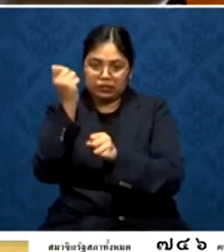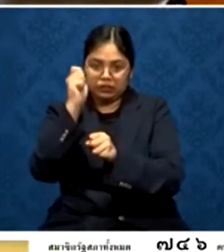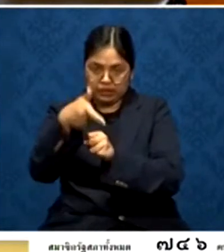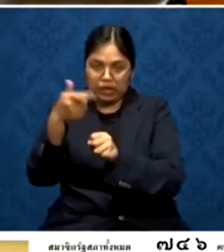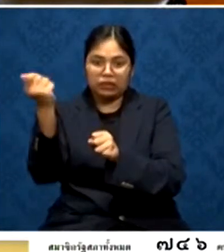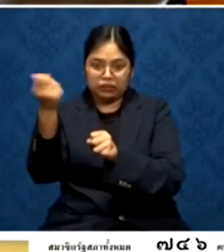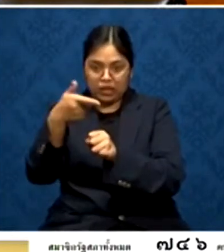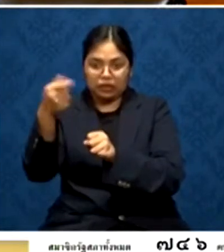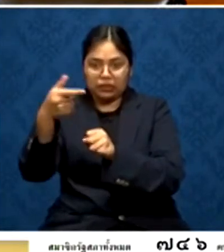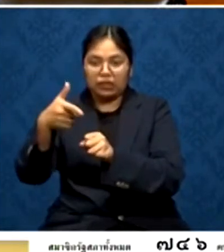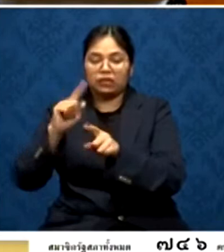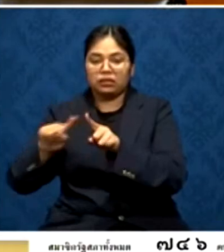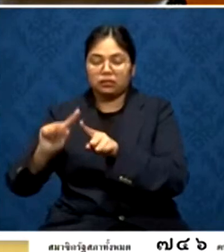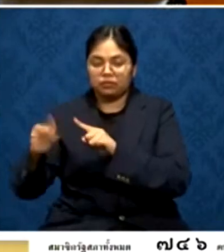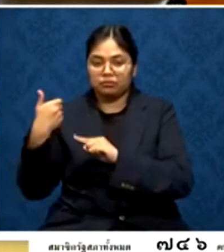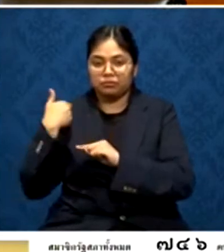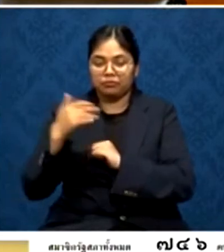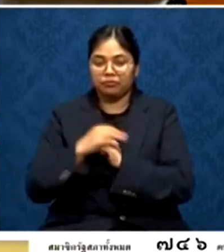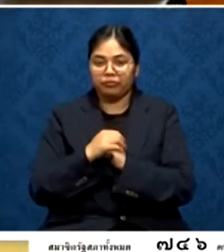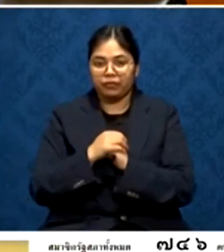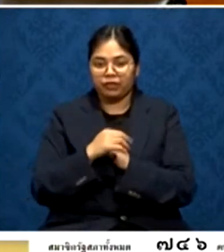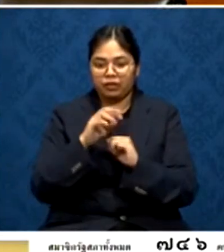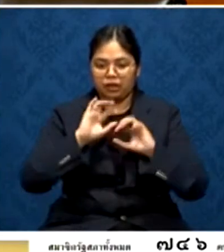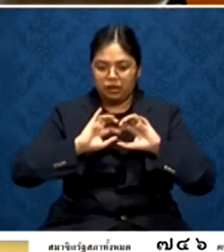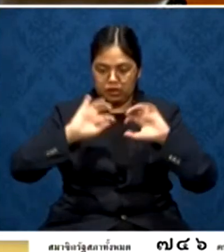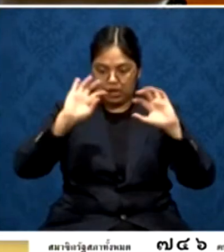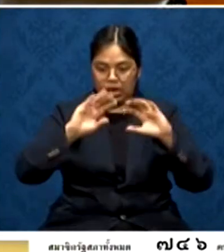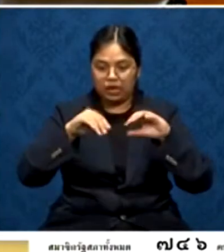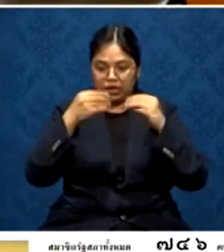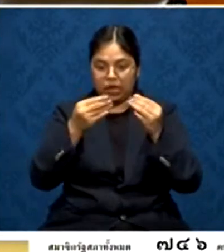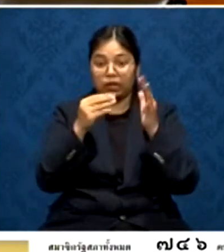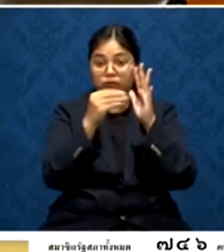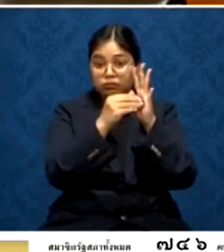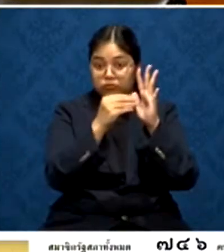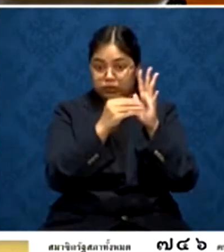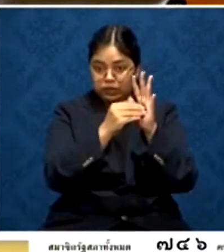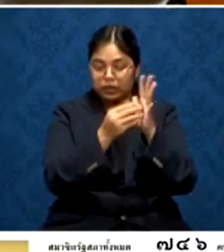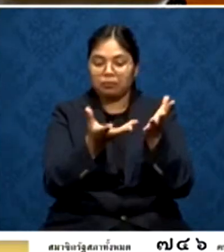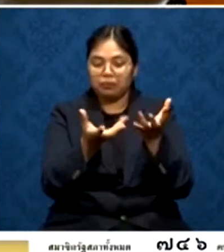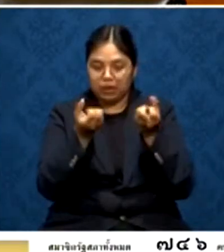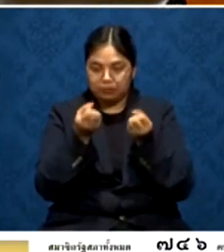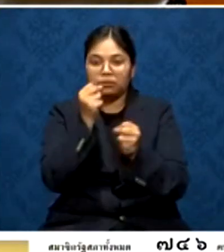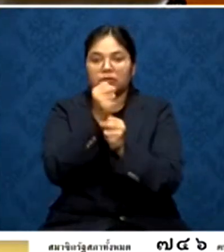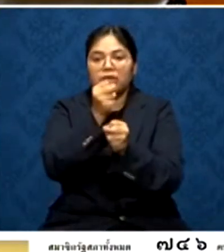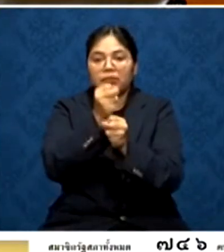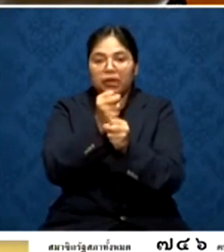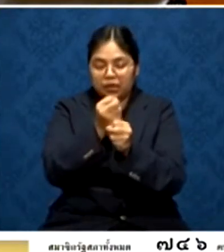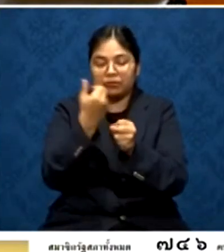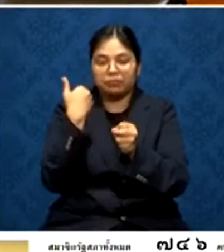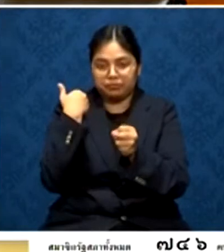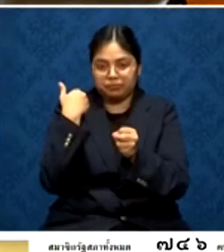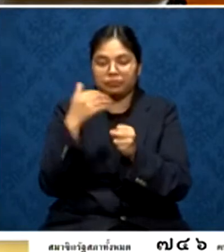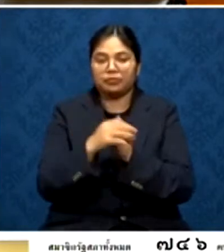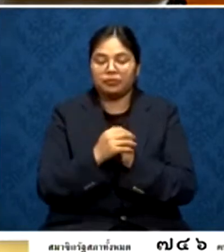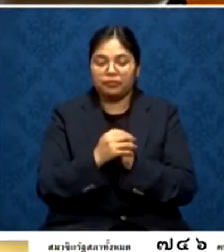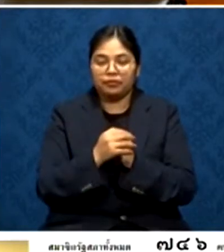องบางเส้นทางรัฐมอบให้กรุงเทพมหานครรับไปดำเนินการ